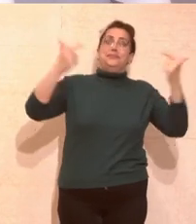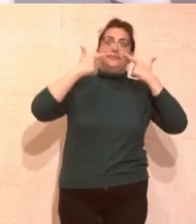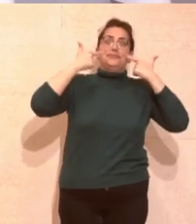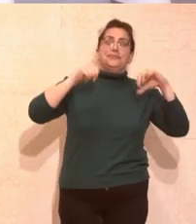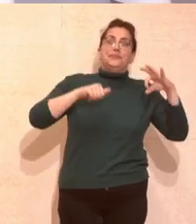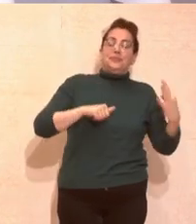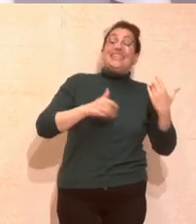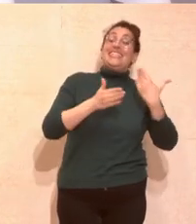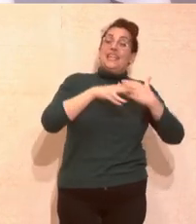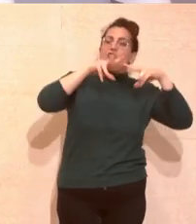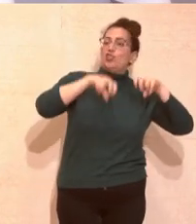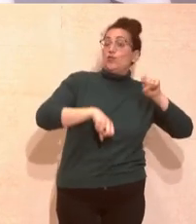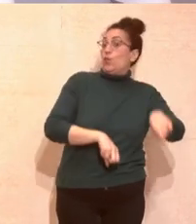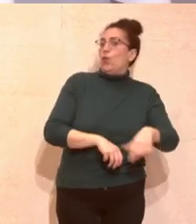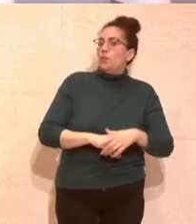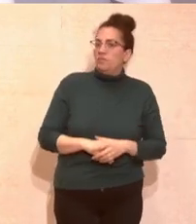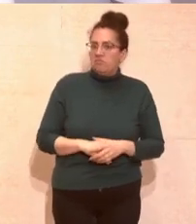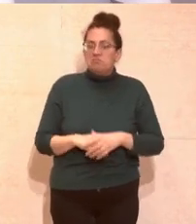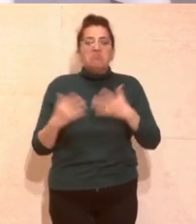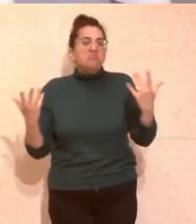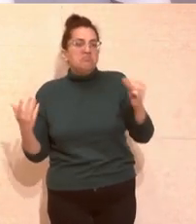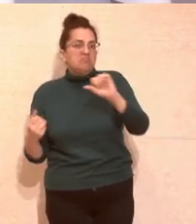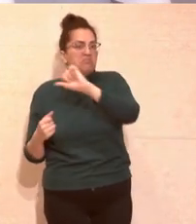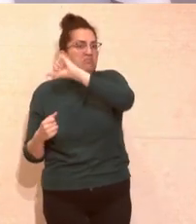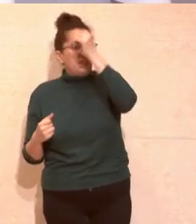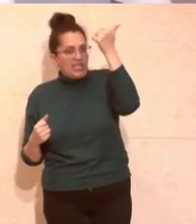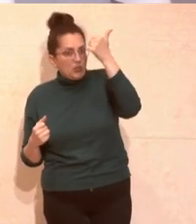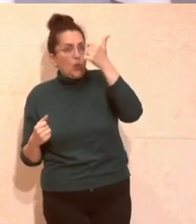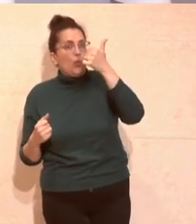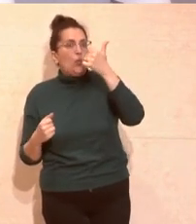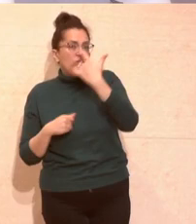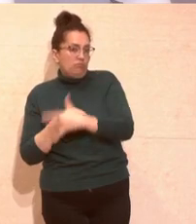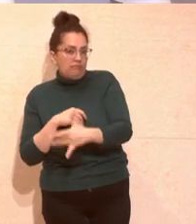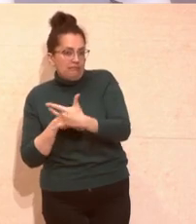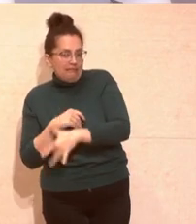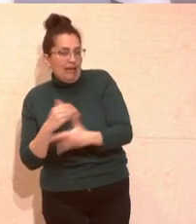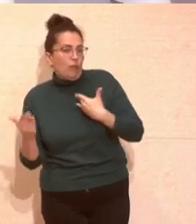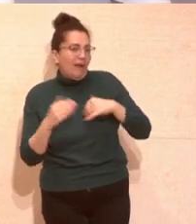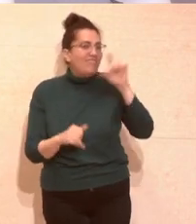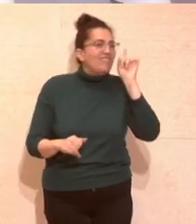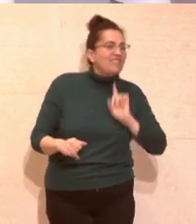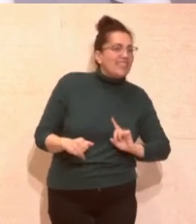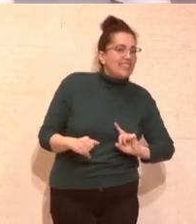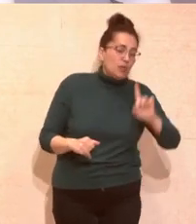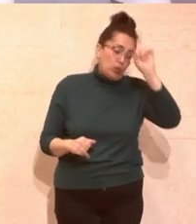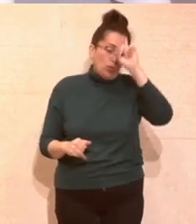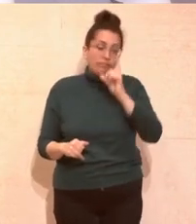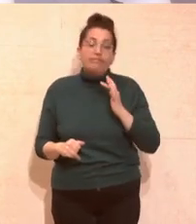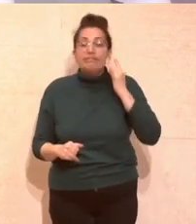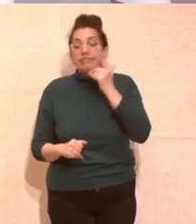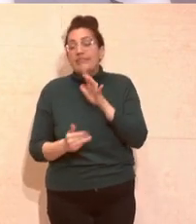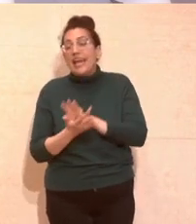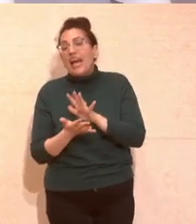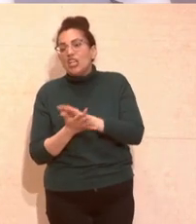c'est le cas? Alors pourquoi le garçon rentre plus tardivement dans le processus que la fille? Bon, ça c'est parce que globalement le début de la puberté est un peu